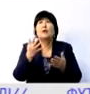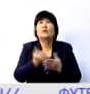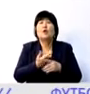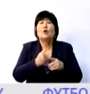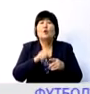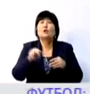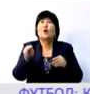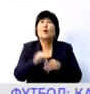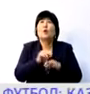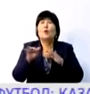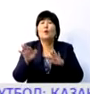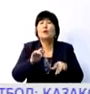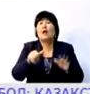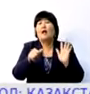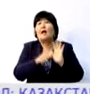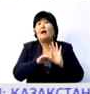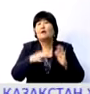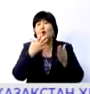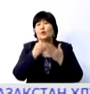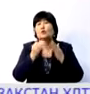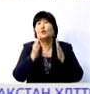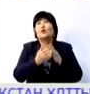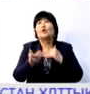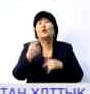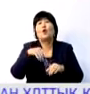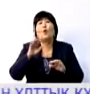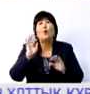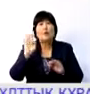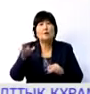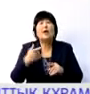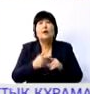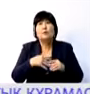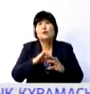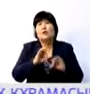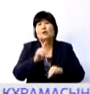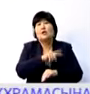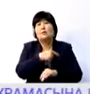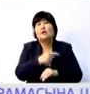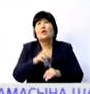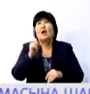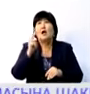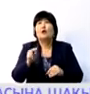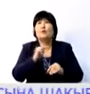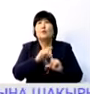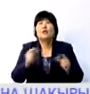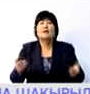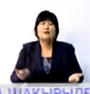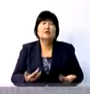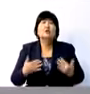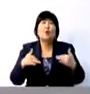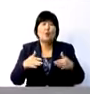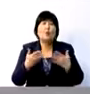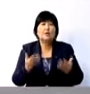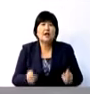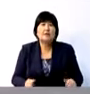осындағы оңалту шараларынан соң 6 бала өз үйлеріне оралыпты. Міне, біз көрген үздік медициналық әлеуметтік мекеменің тынысы осы. Асқар